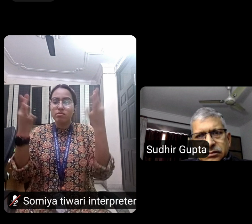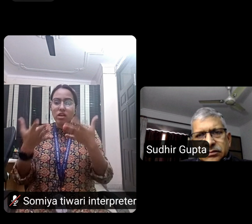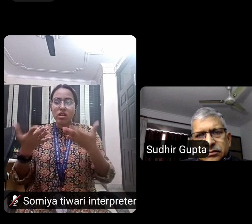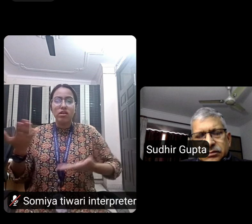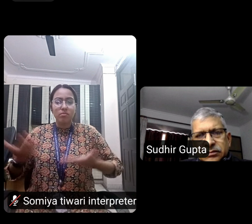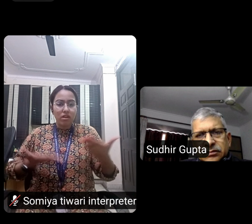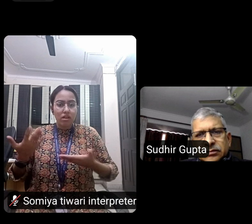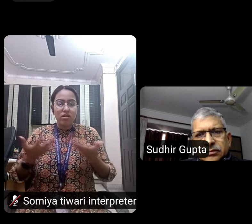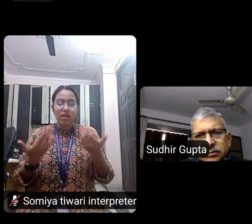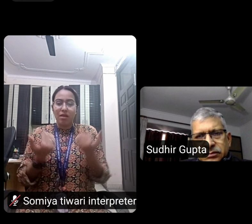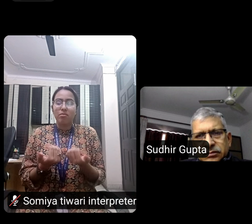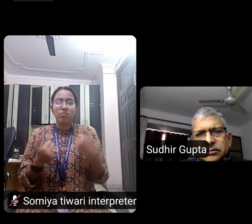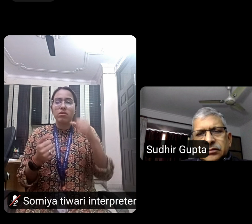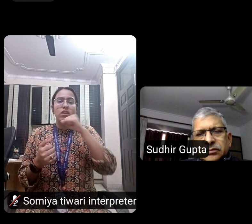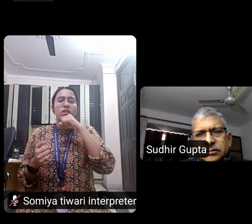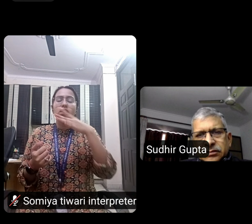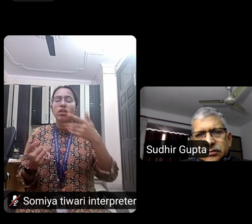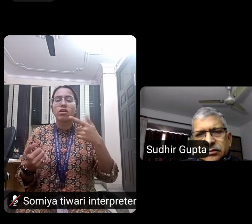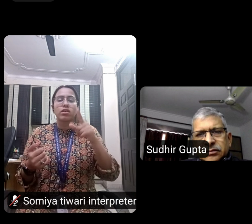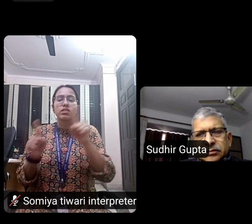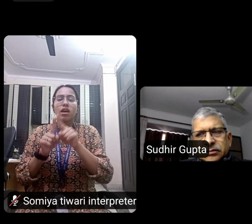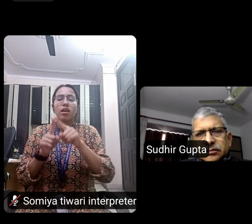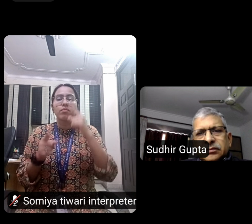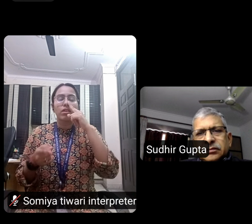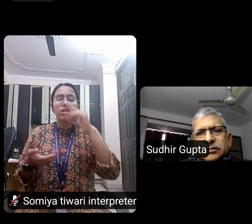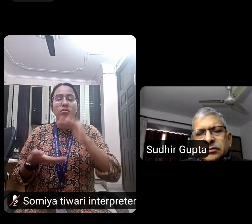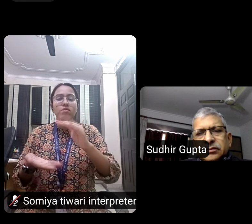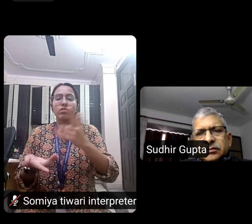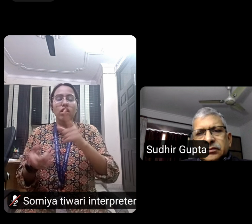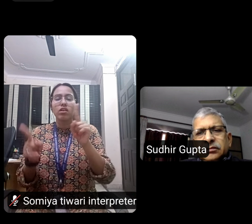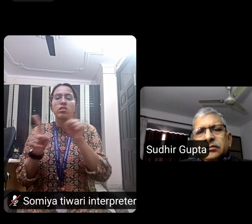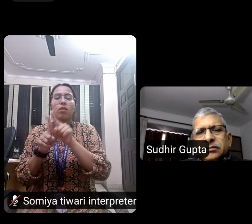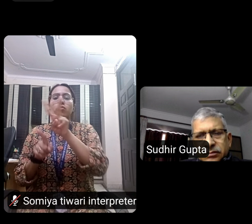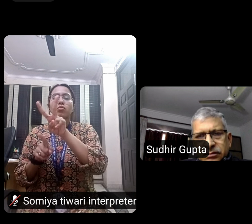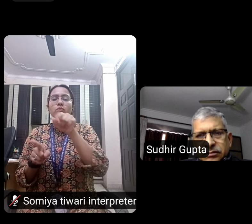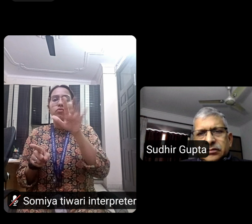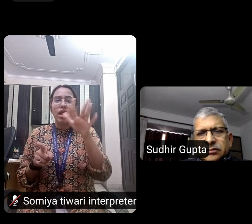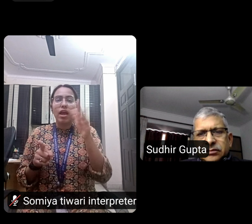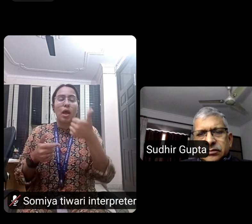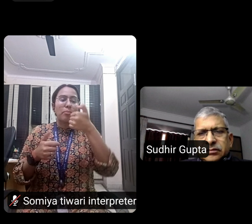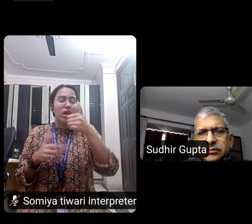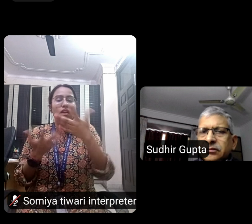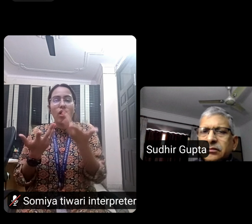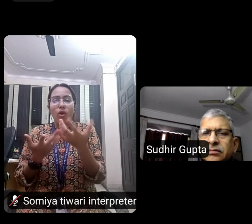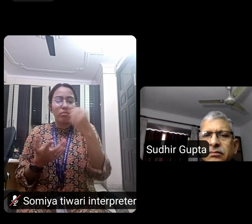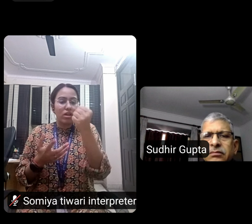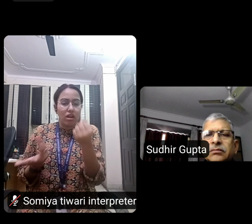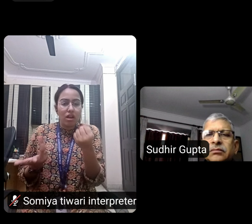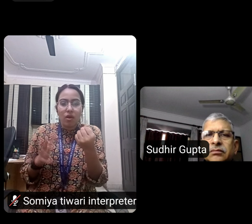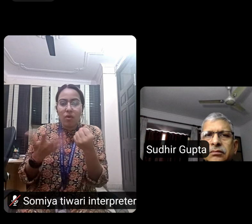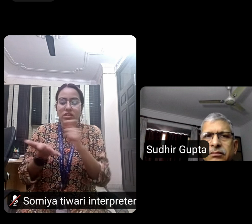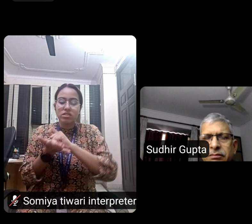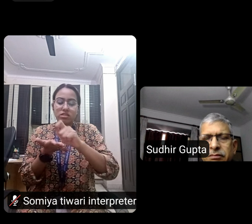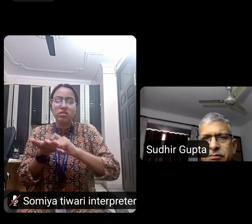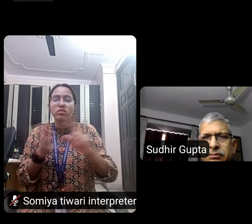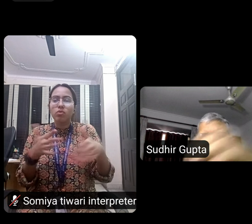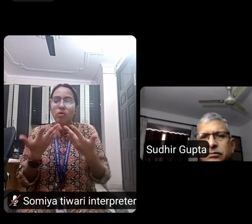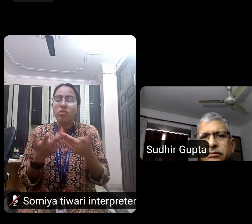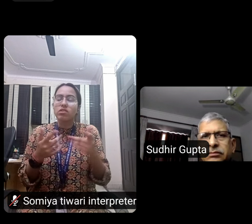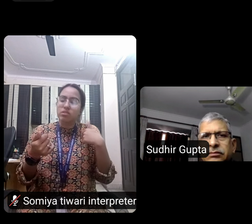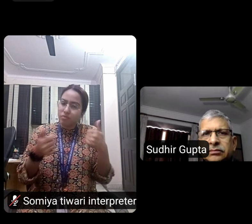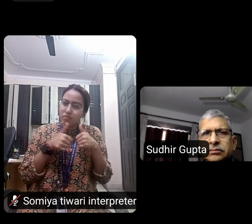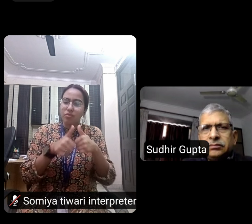बच्चा छोटा बच्चा है, फिर भी अभी से मैं स्पेशल एडुकेशन इंस्ट्रक्शन ले रहा हूँ, उसको पेन कैसे पकड़ना है, कैसे लिखना है, अभी से फॉलो अप